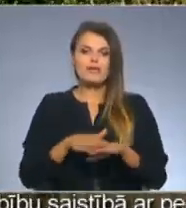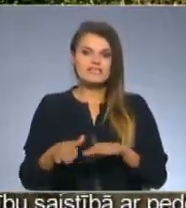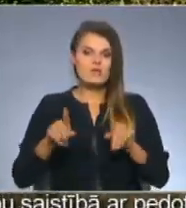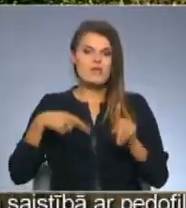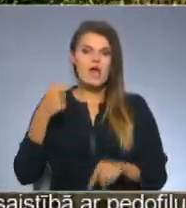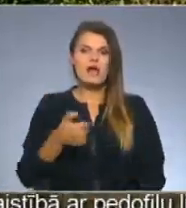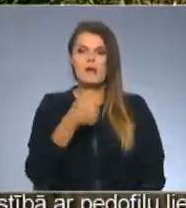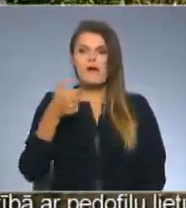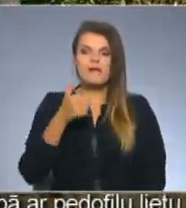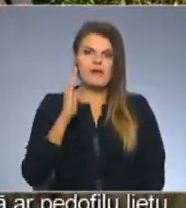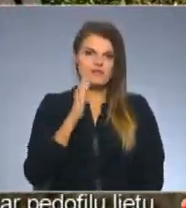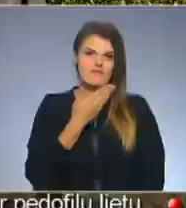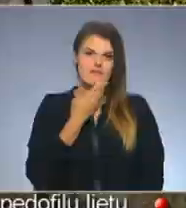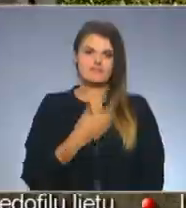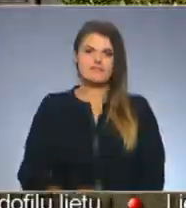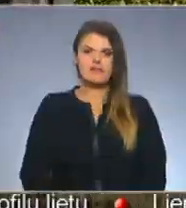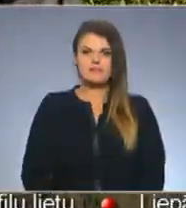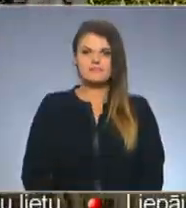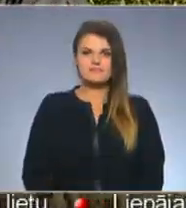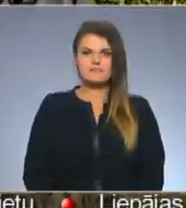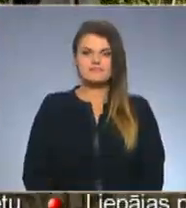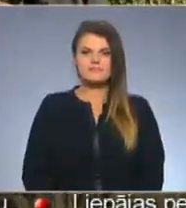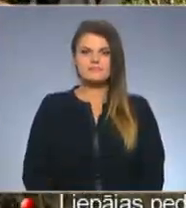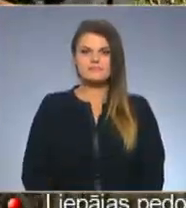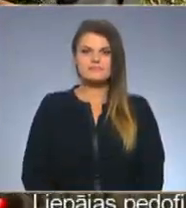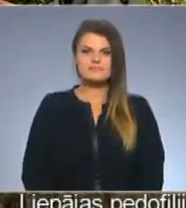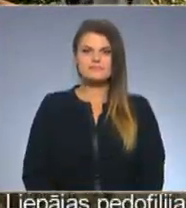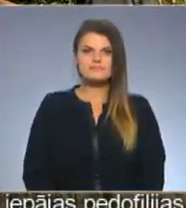nākamā gada vasarā. Sandra Lētāne, Andris Pāns, TV Spektrs.